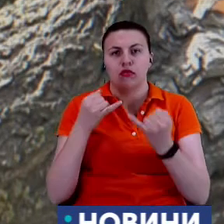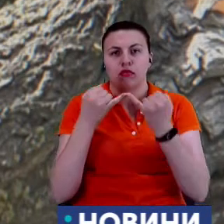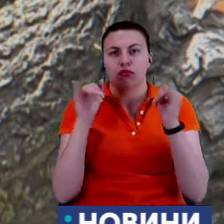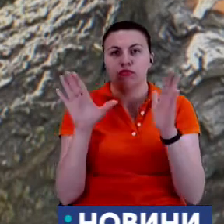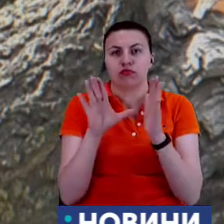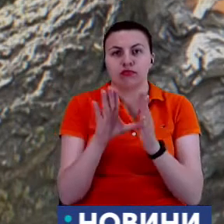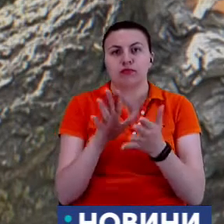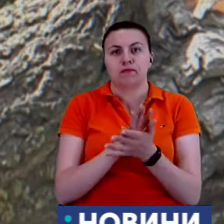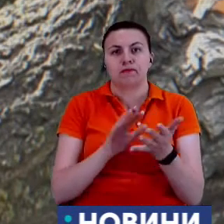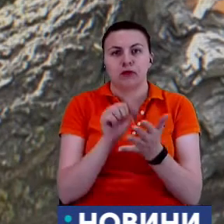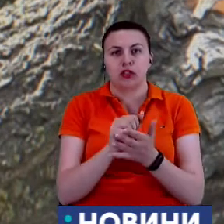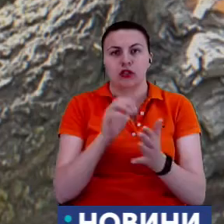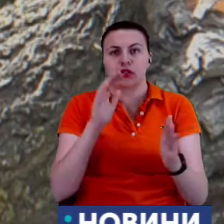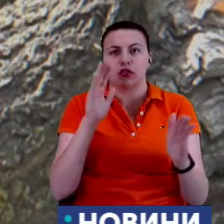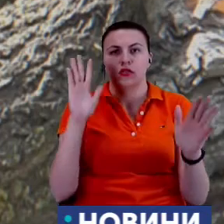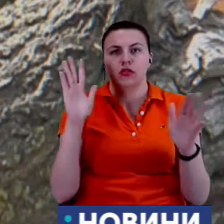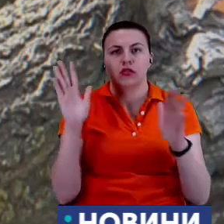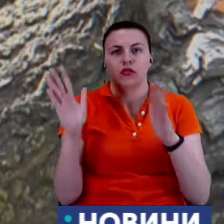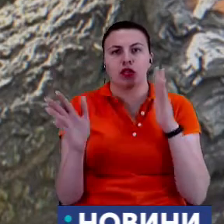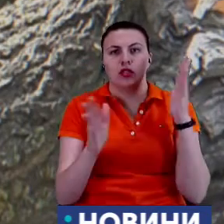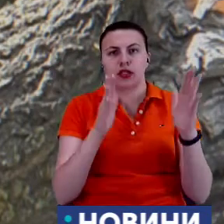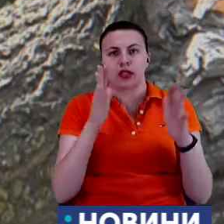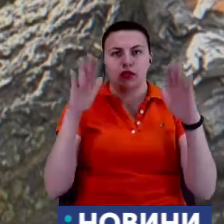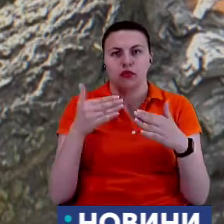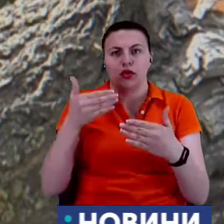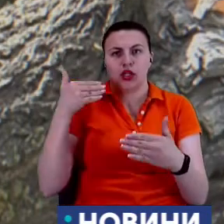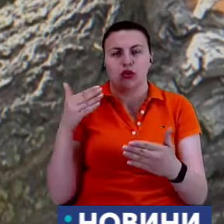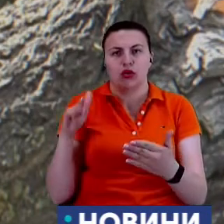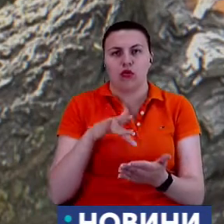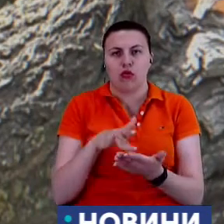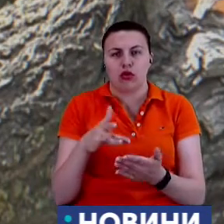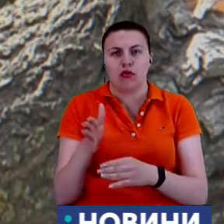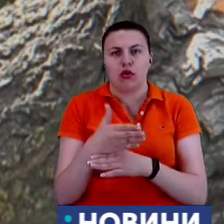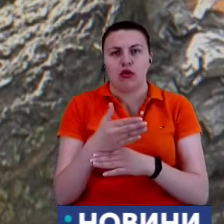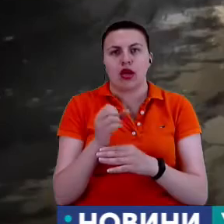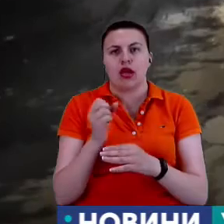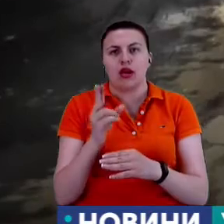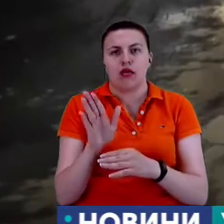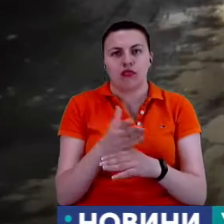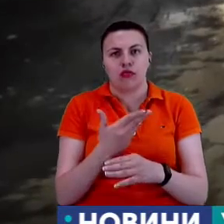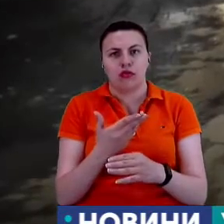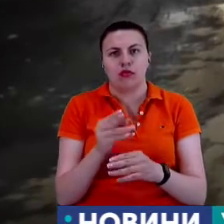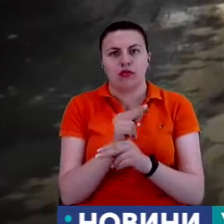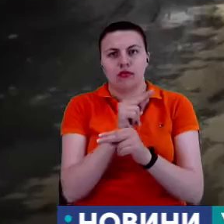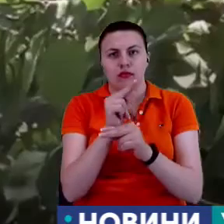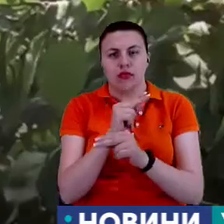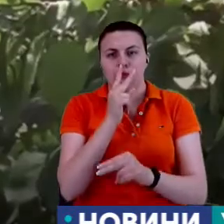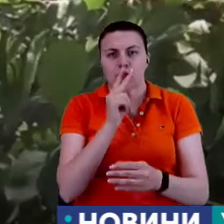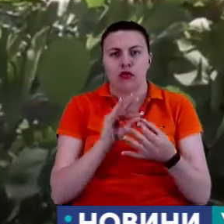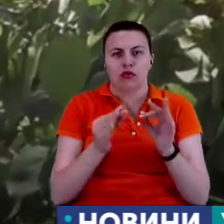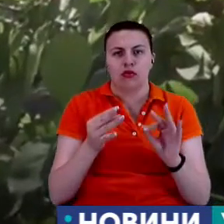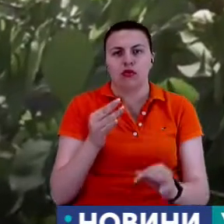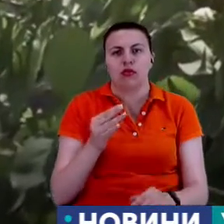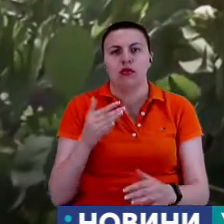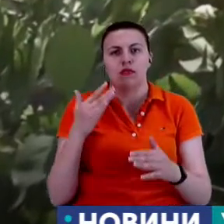що накрила місто напередодні. Як ліквідують наслідки, бачила Інна Ливанська. Залиті водою вулиці,